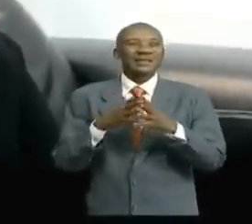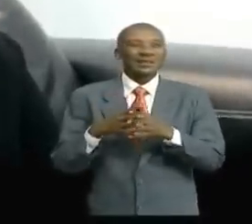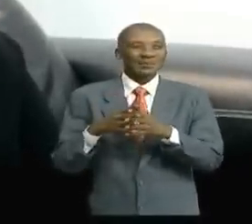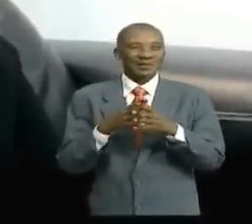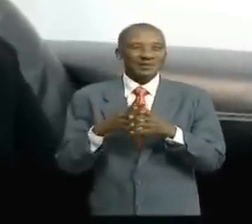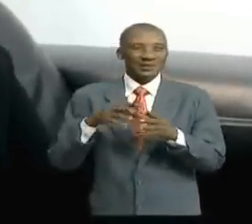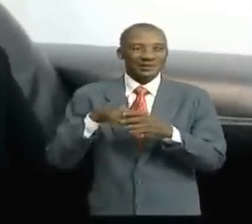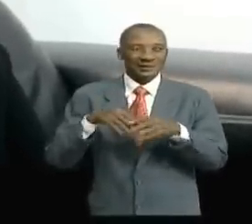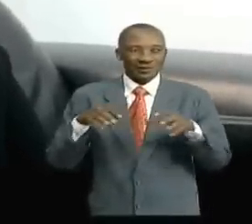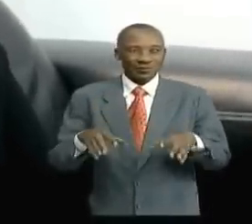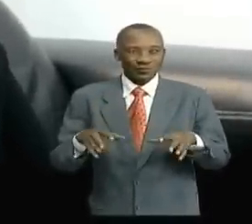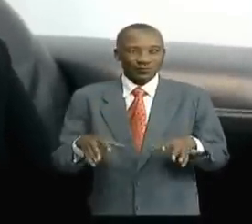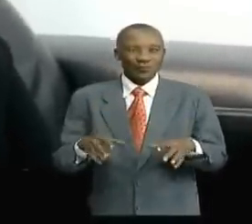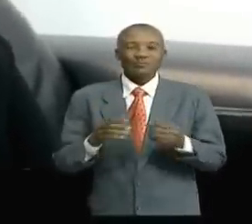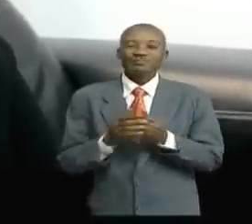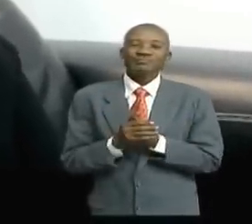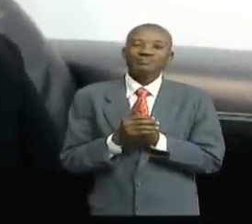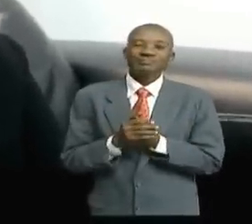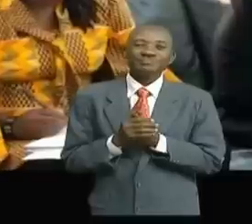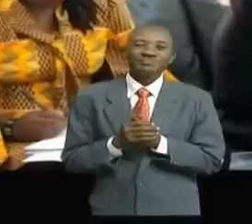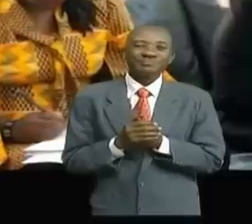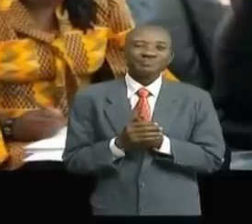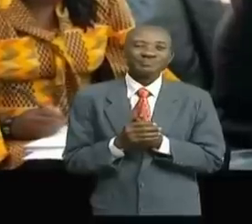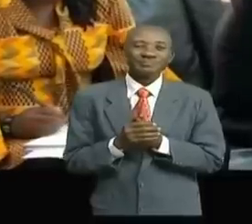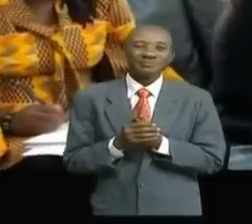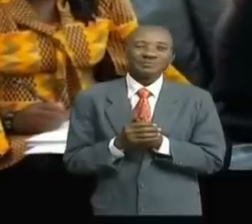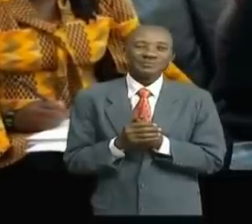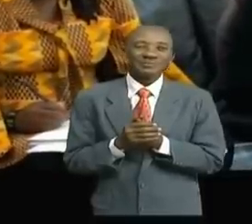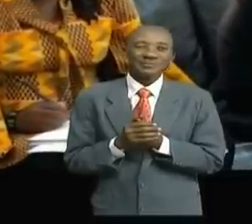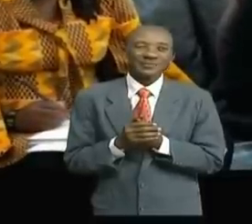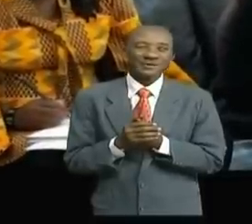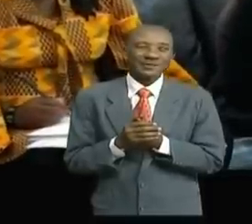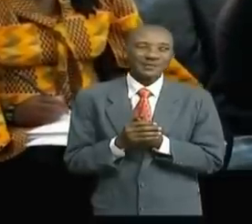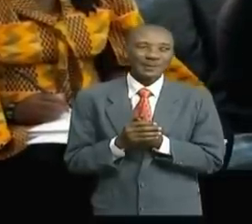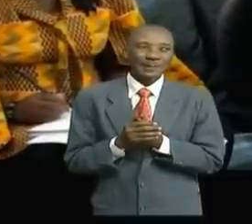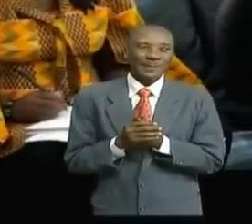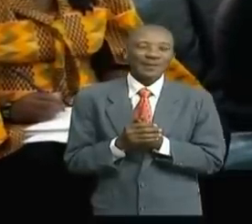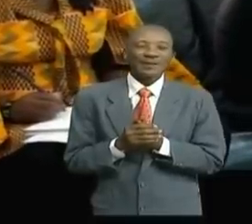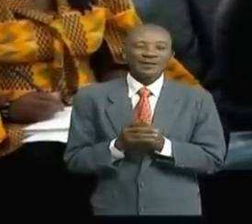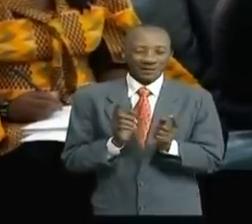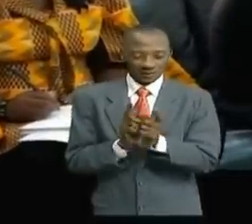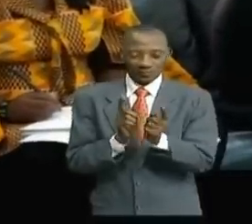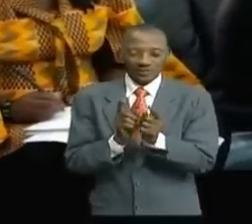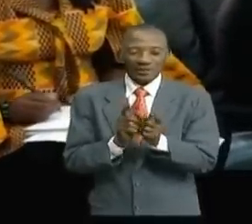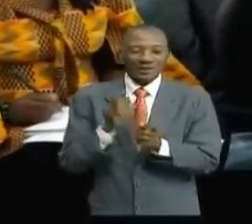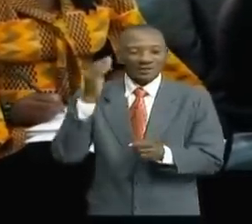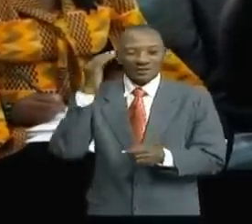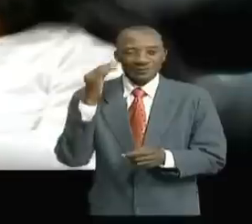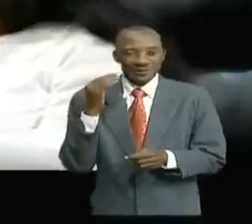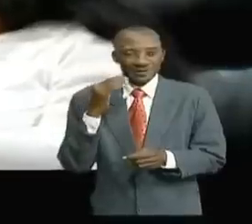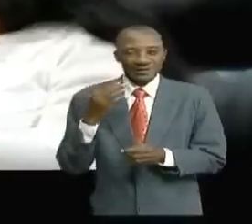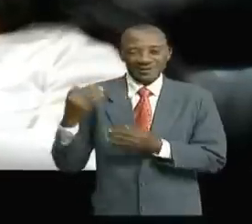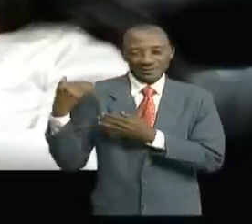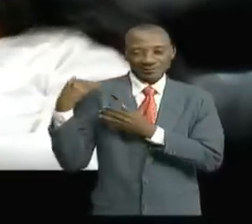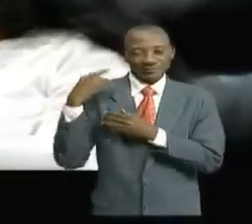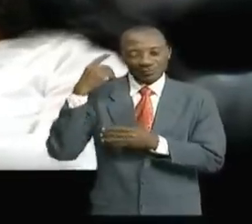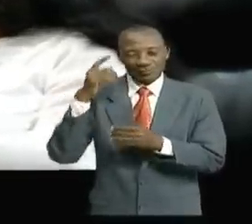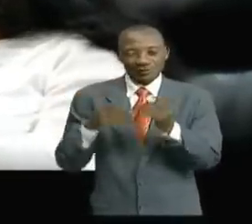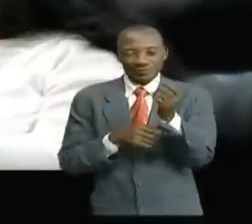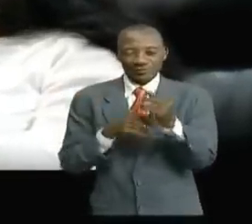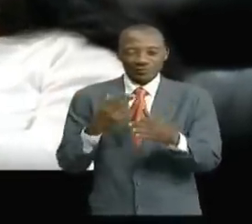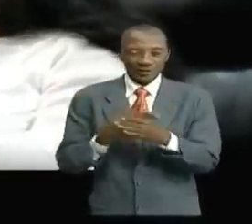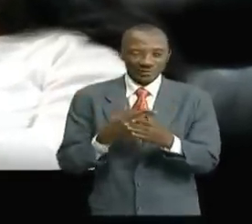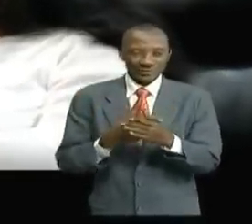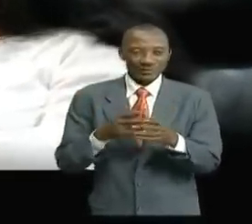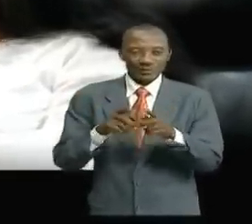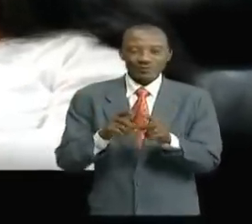RDC, Stéphanie Milley, à la ministre déléguée en charge des personnes vivant avec handicap et autres personnes vulnérables, Irène